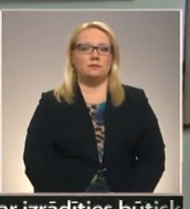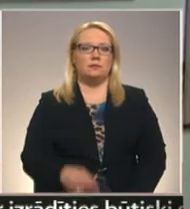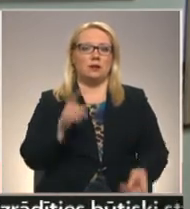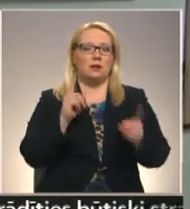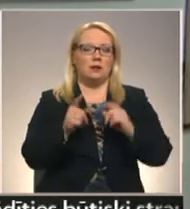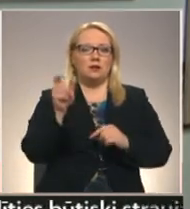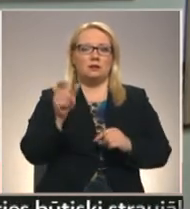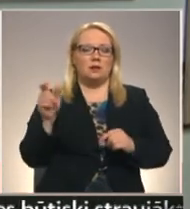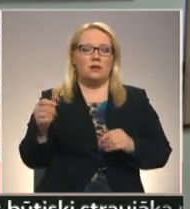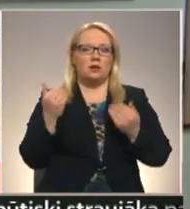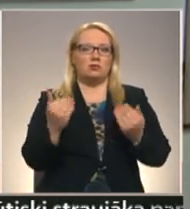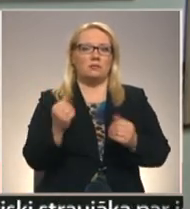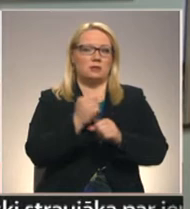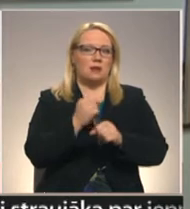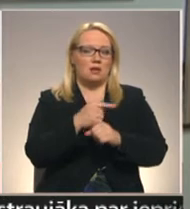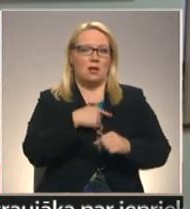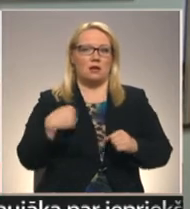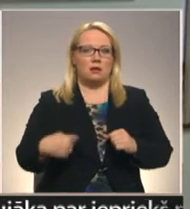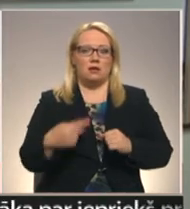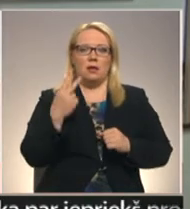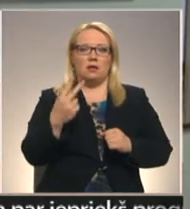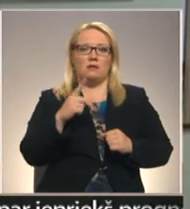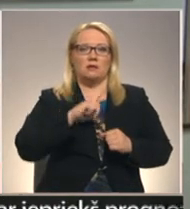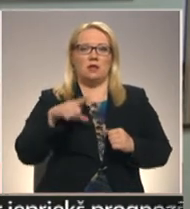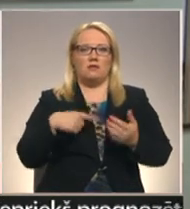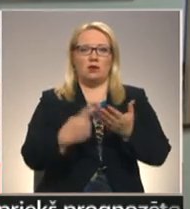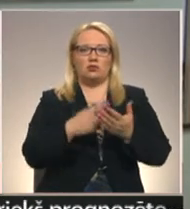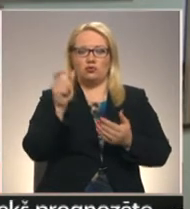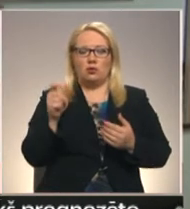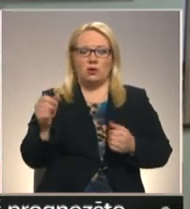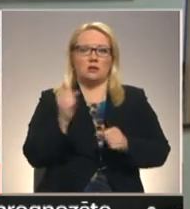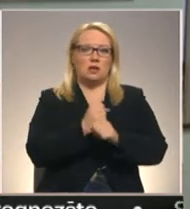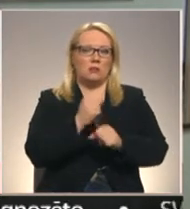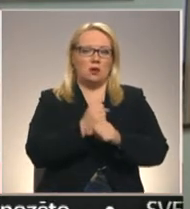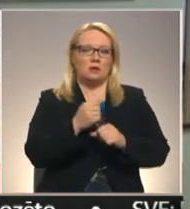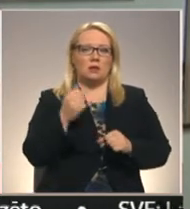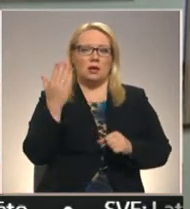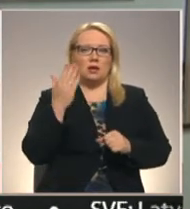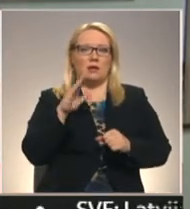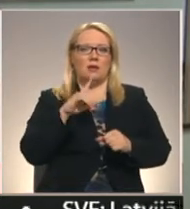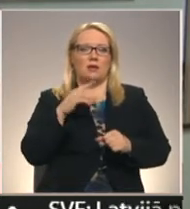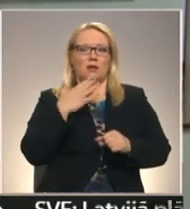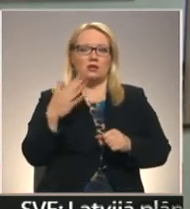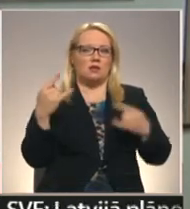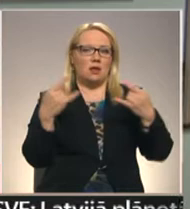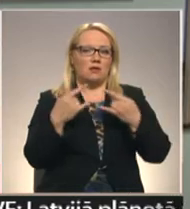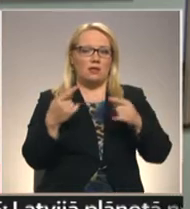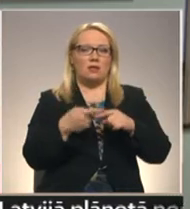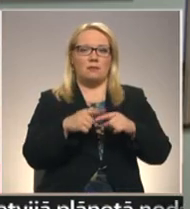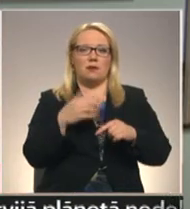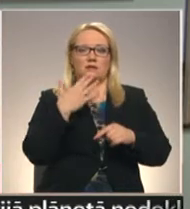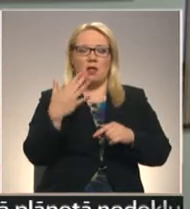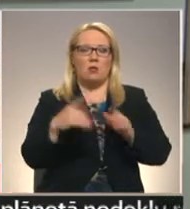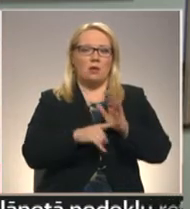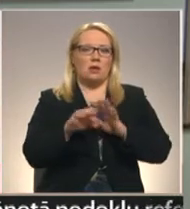Reāli cilvēki šobrīd arī strādā Ķīnā. Ir divas latviešu žurnālistes, kuras padarbojas Ķīnas nacionālajā televīzijā. Tāpēc valoda ir